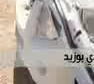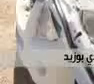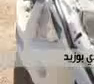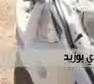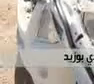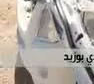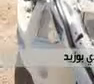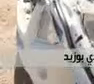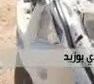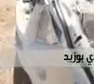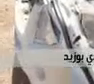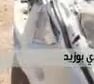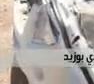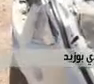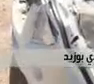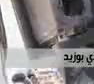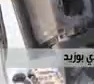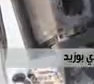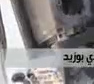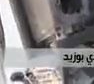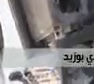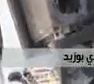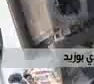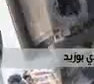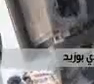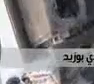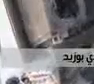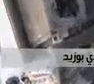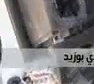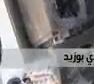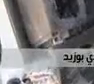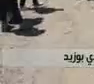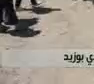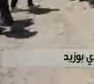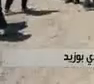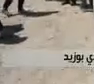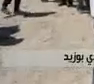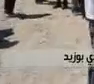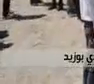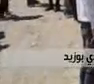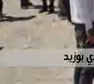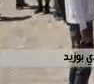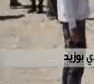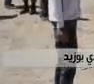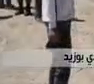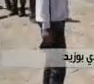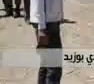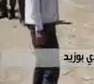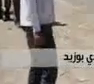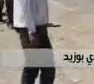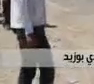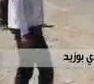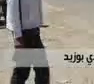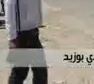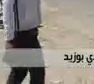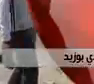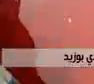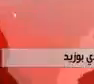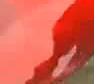حادث مرور يسفر عن مقتل مسن من ولاية سيدي بوزيد، والأهالي يتذمرون من العبور المكثف لسيارات التهريب.